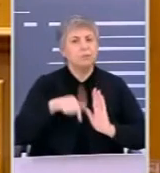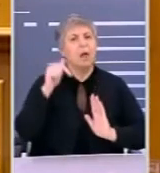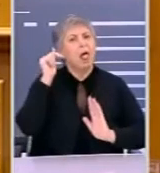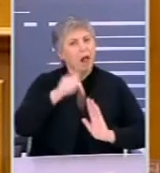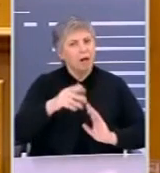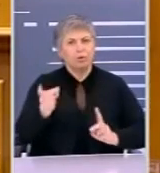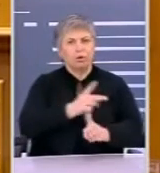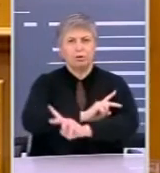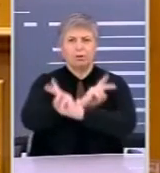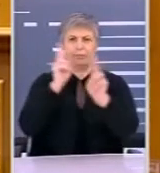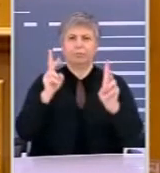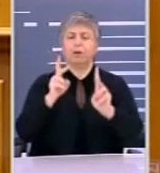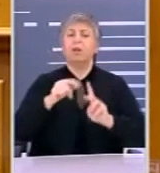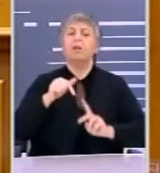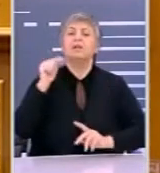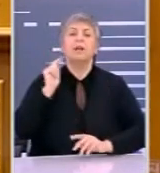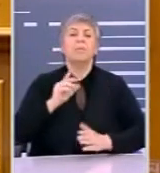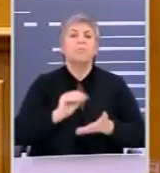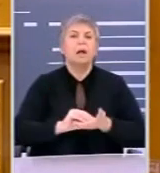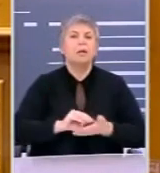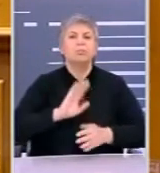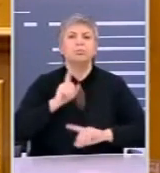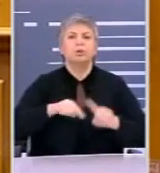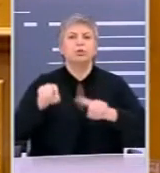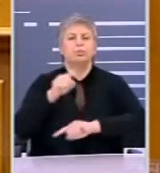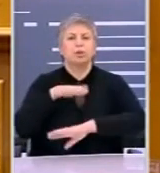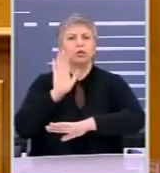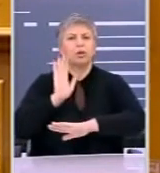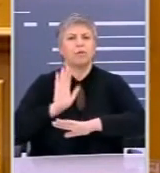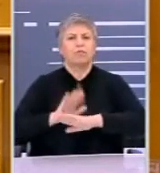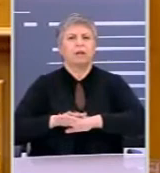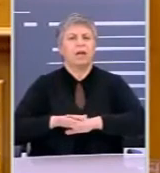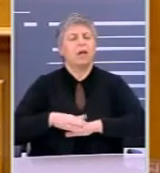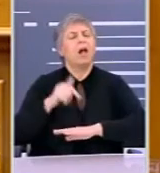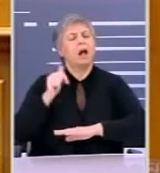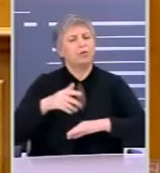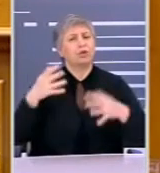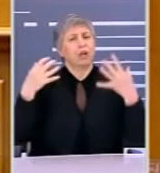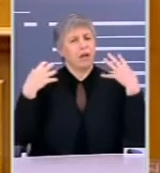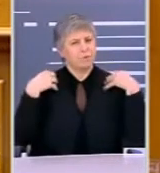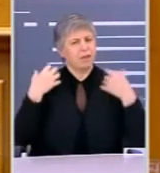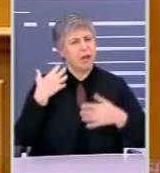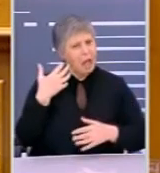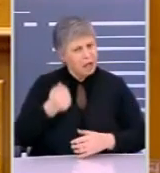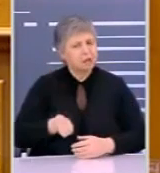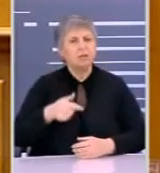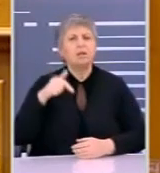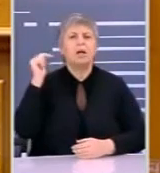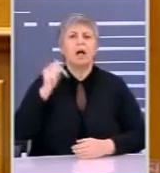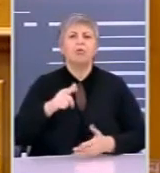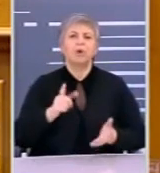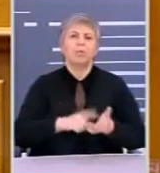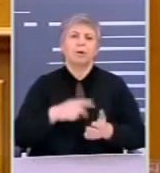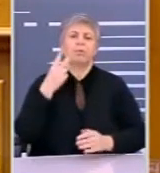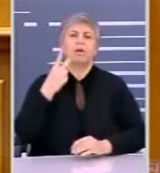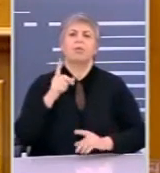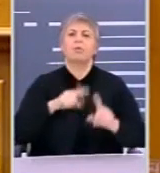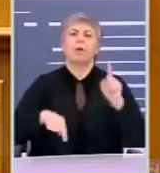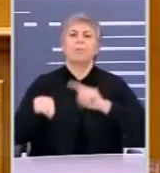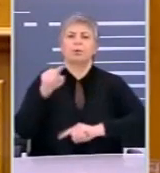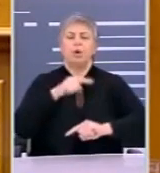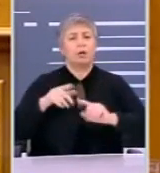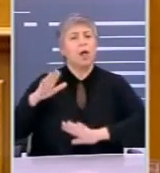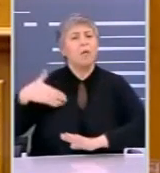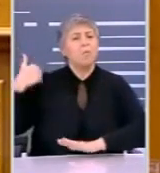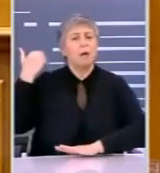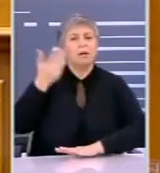ευθυνών σε όλους αυτούς που επί πολλά χρόνια εξέθρεψαν το πολυδέδαλο σύστημα της διαπλοκής. Και κάτι τέτοιο δεν θα γινόταν